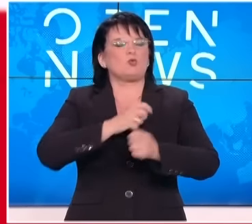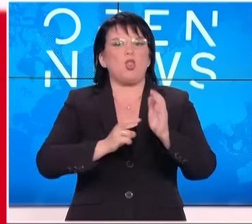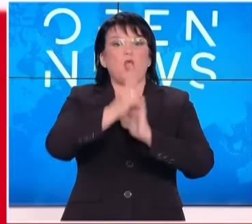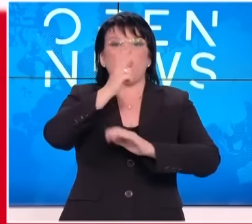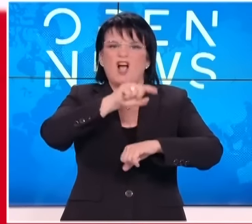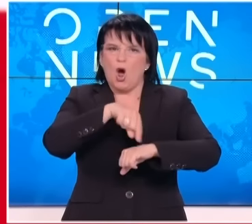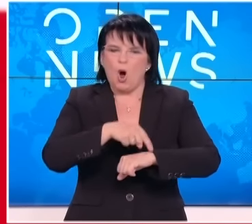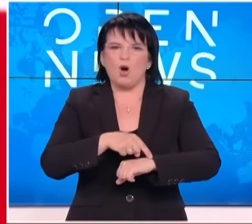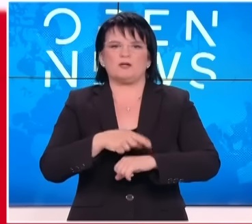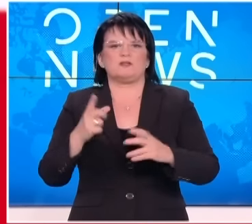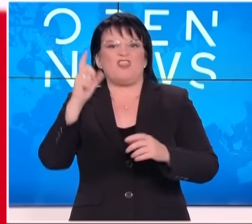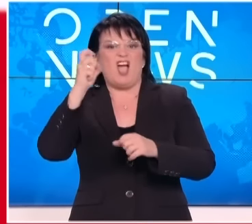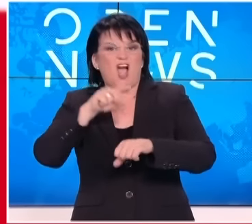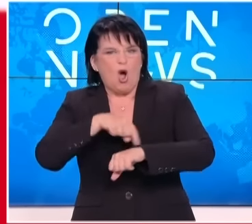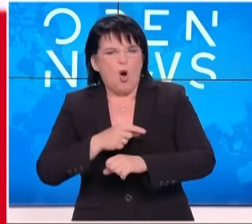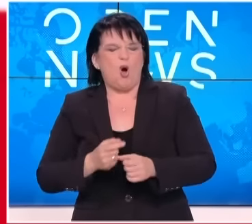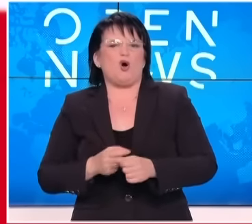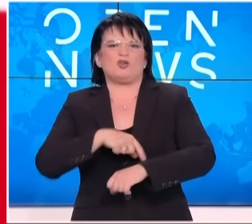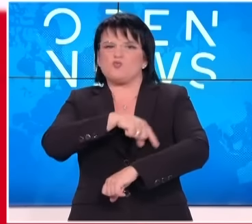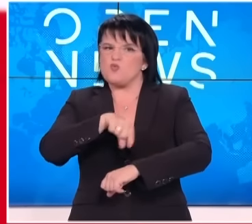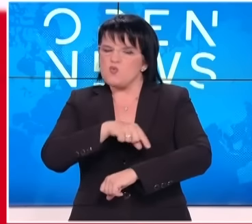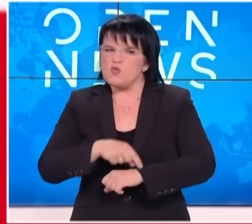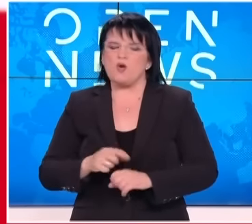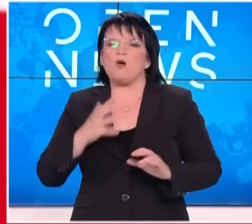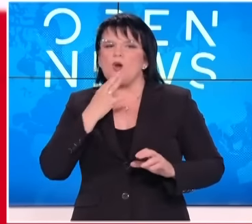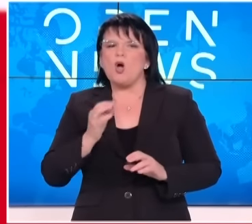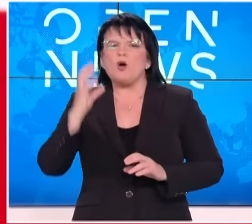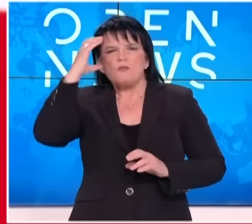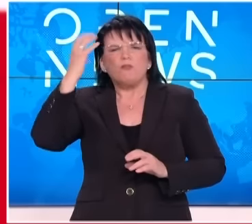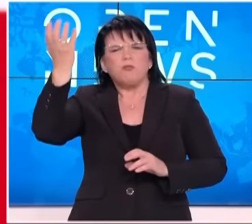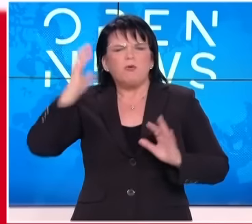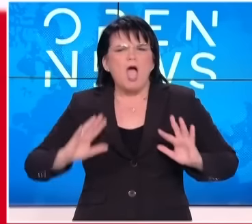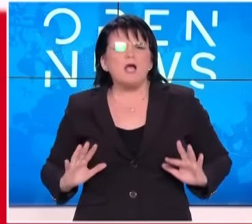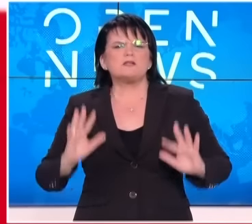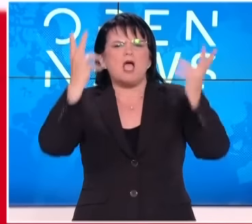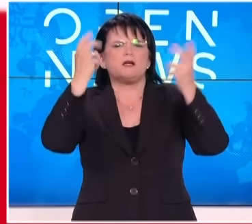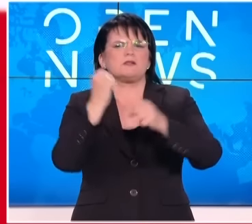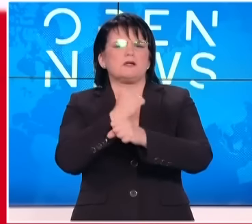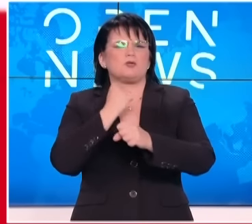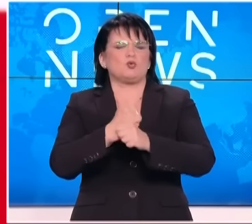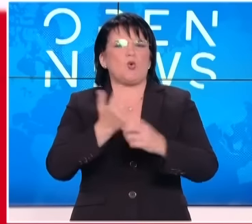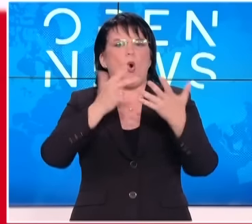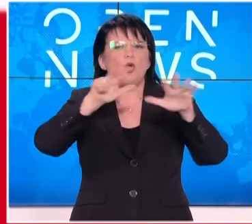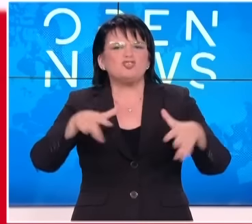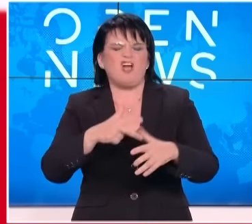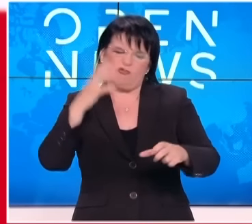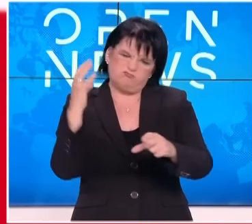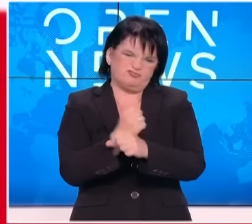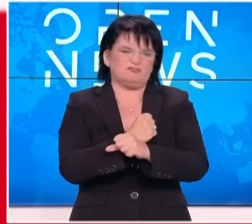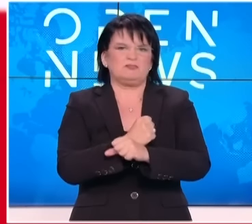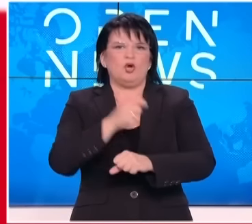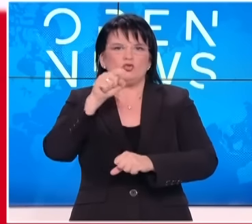άωρα 100 τόσα χρόνια μετά την εξέγερση των εργαζομένων που πάλεψαν για το οκτάωρο να